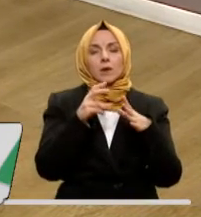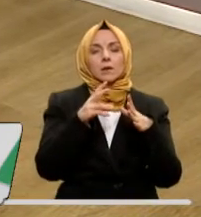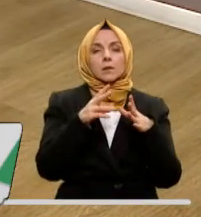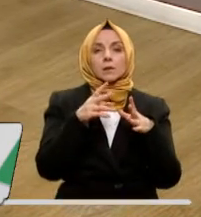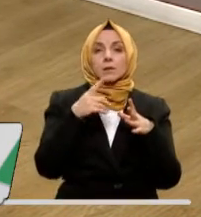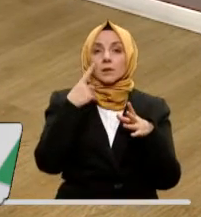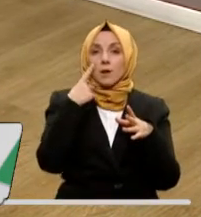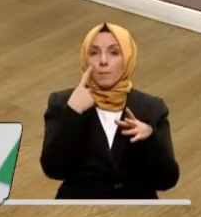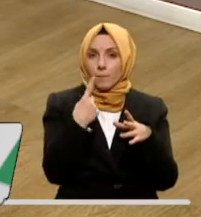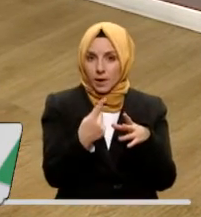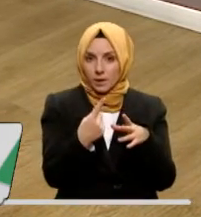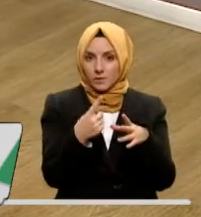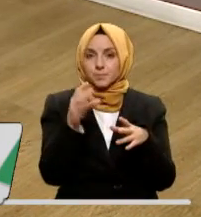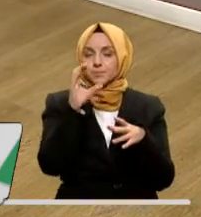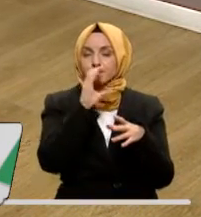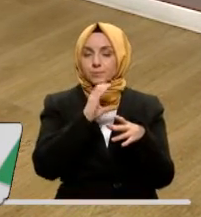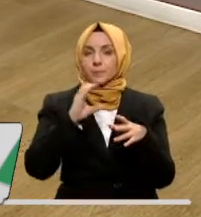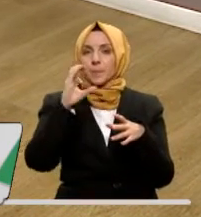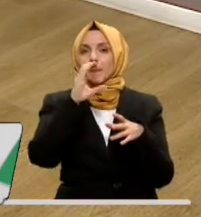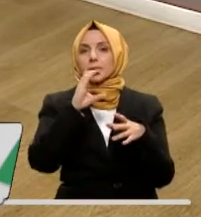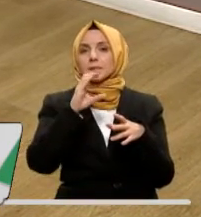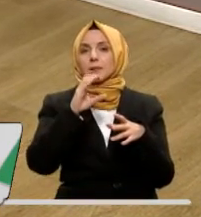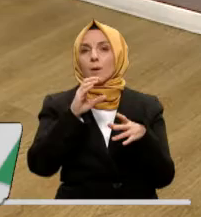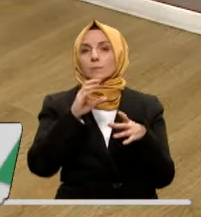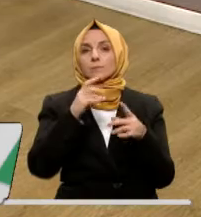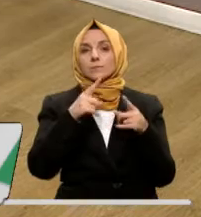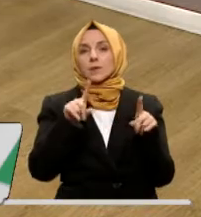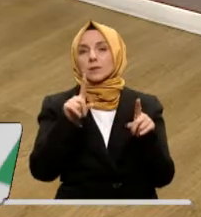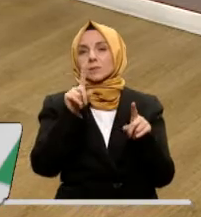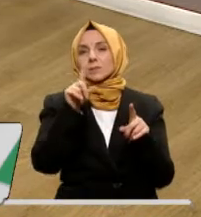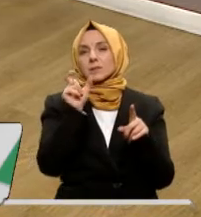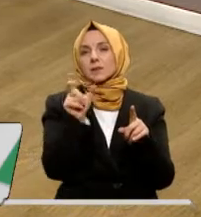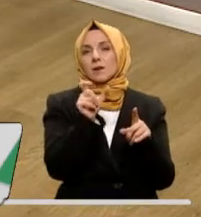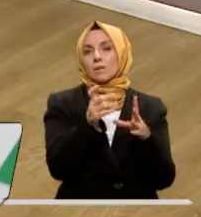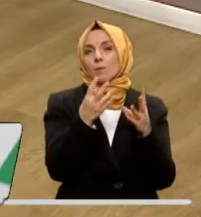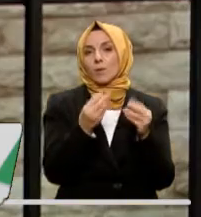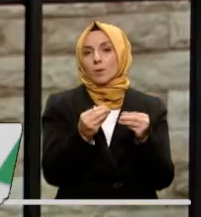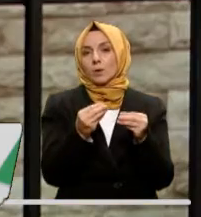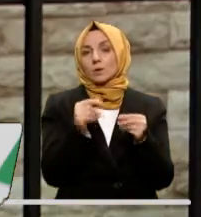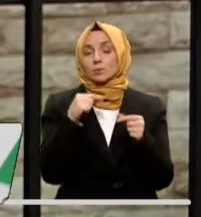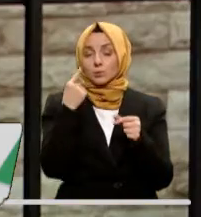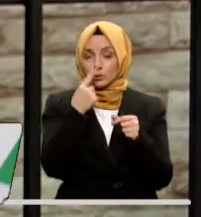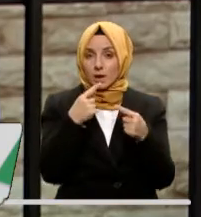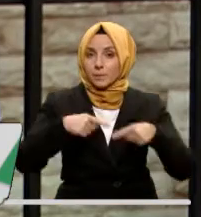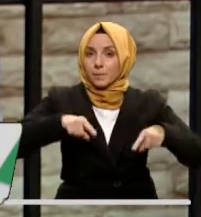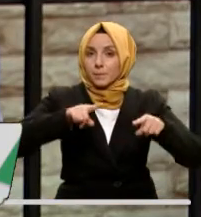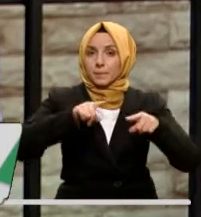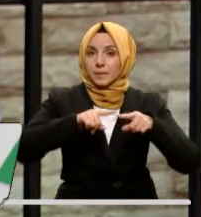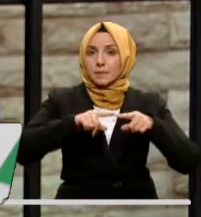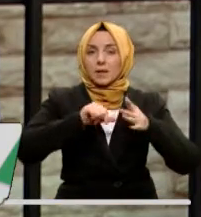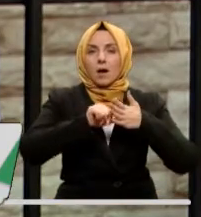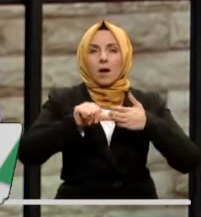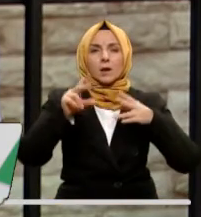Binbir fanlık anlayışı ile anlatılamayacak bir kavramdır bir olgudur Dolayısıyla Biz